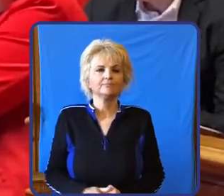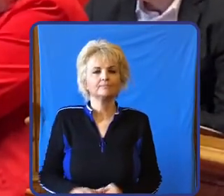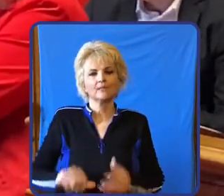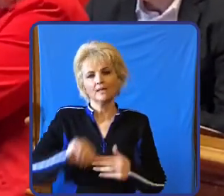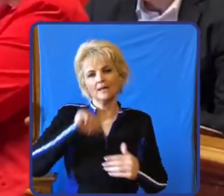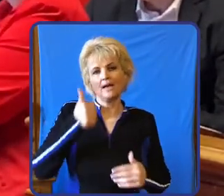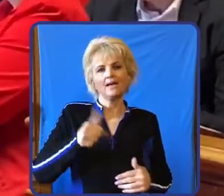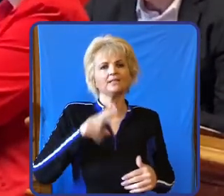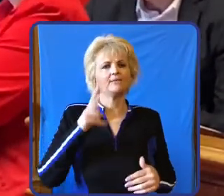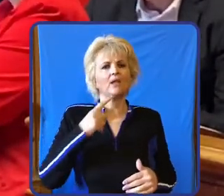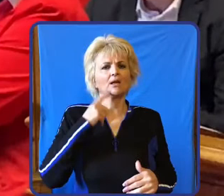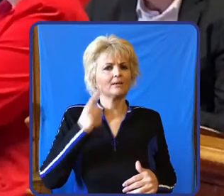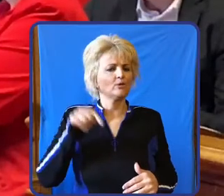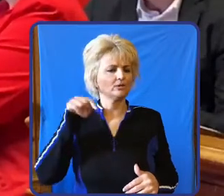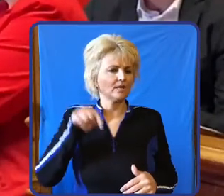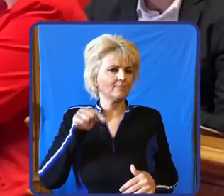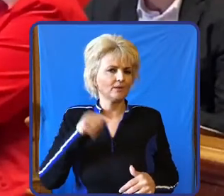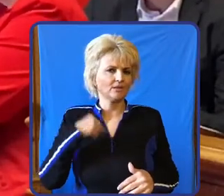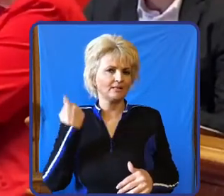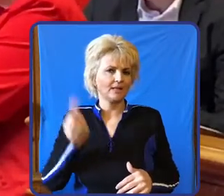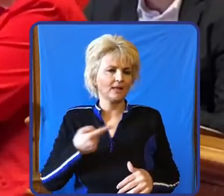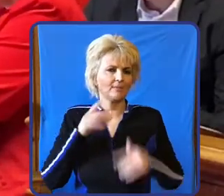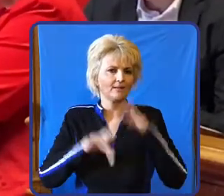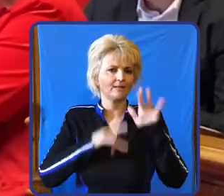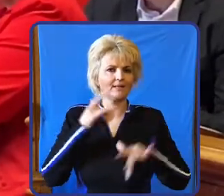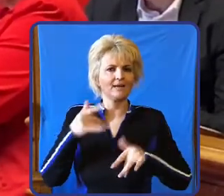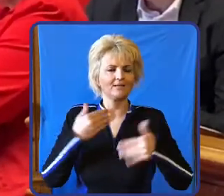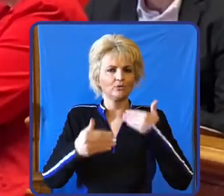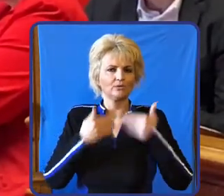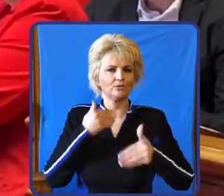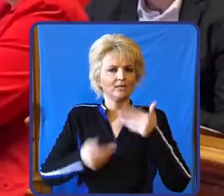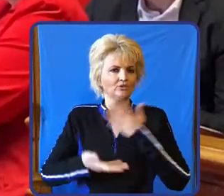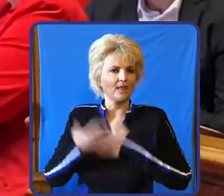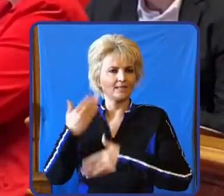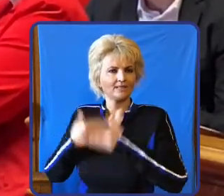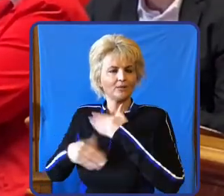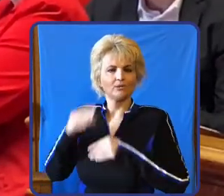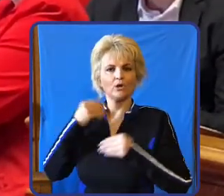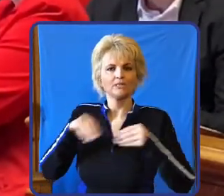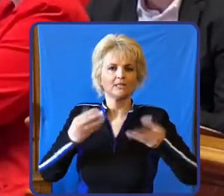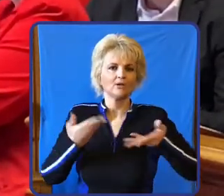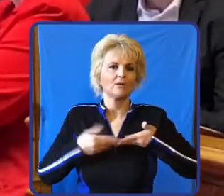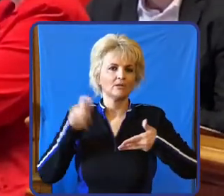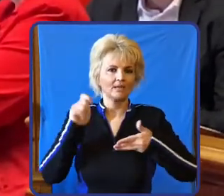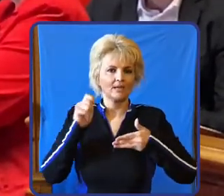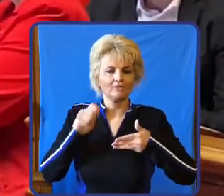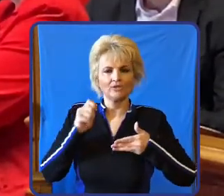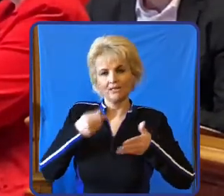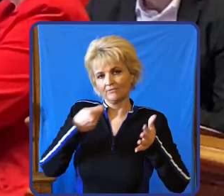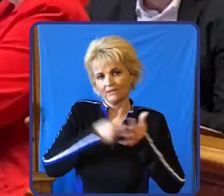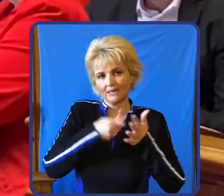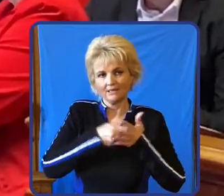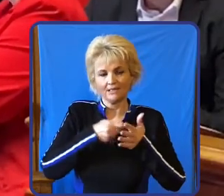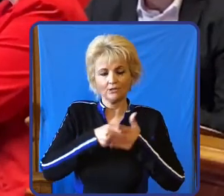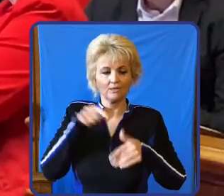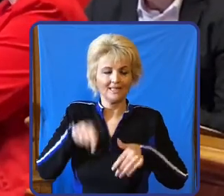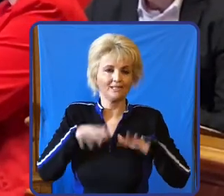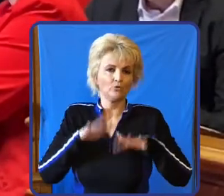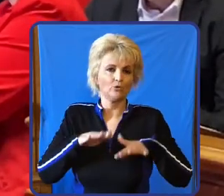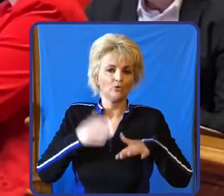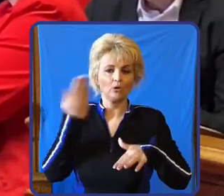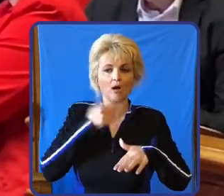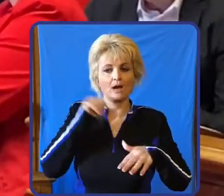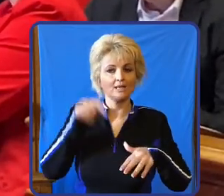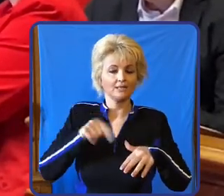egyszer valaki mondta itt már ebbe a teremben néhány közgyűlés ezelőtt, hogy azért kapjuk a képviselői tiszteletdíjat, hogy itt üljünk. Hát, hogyha